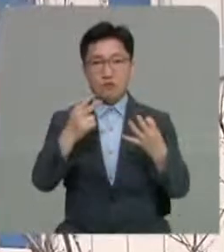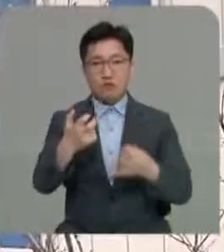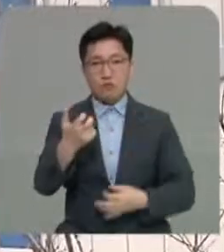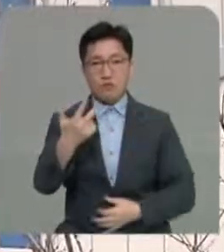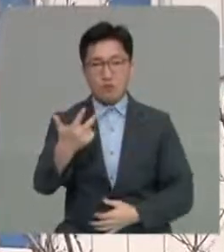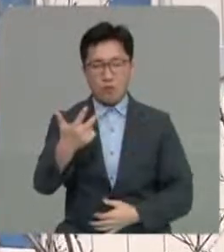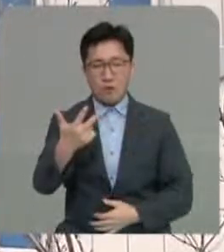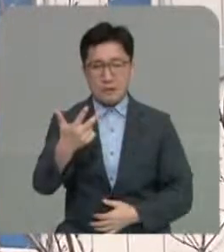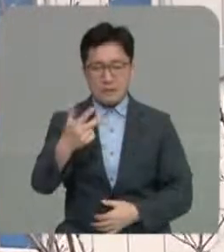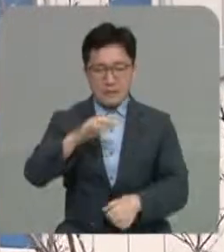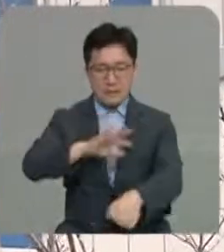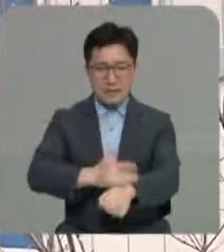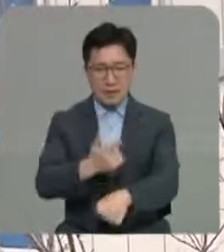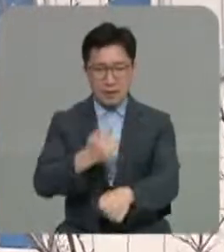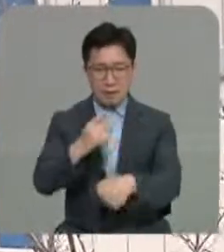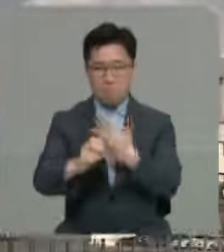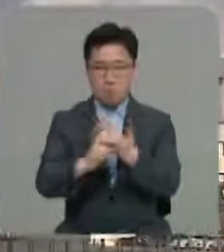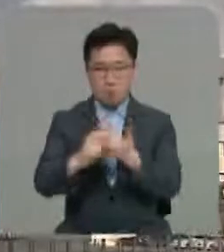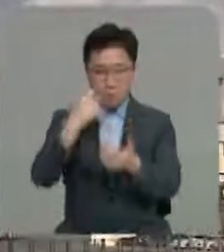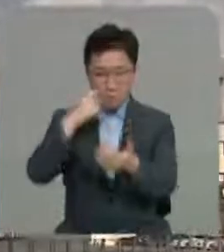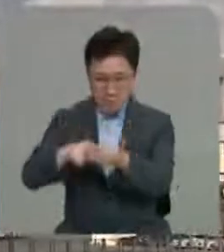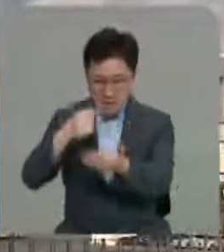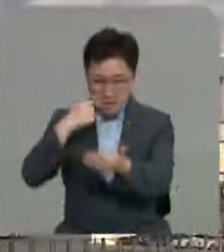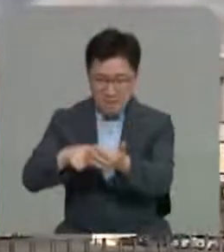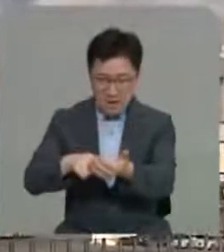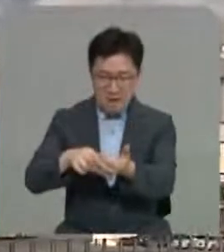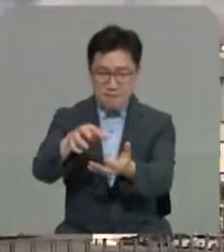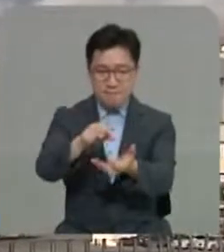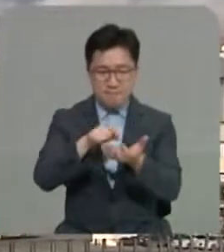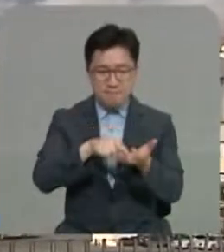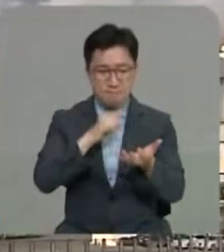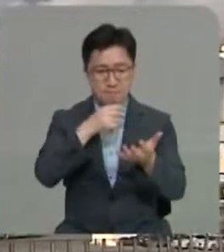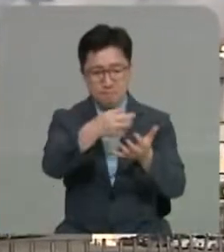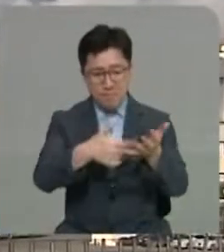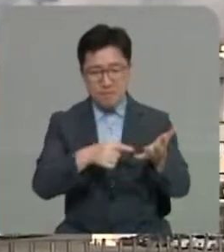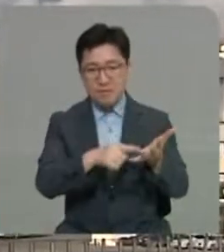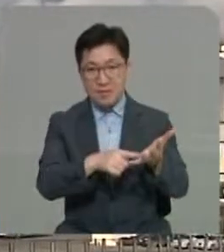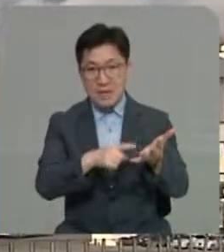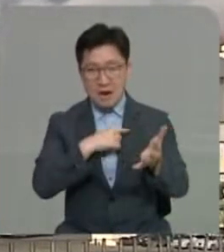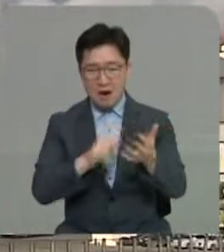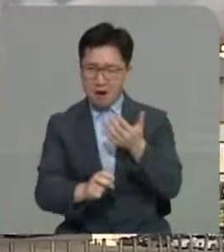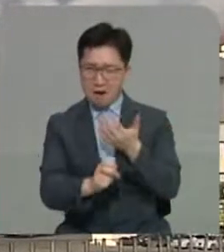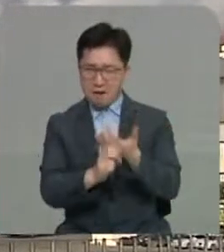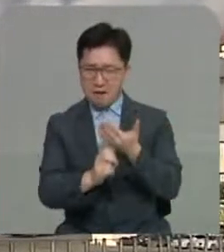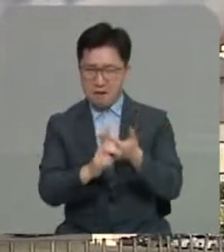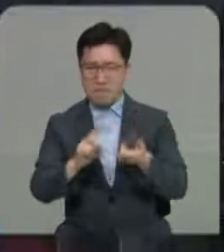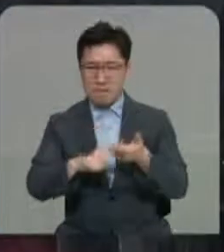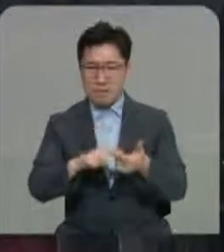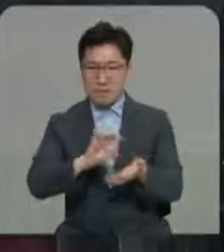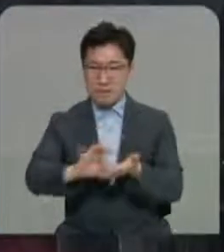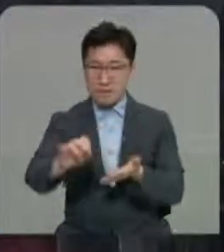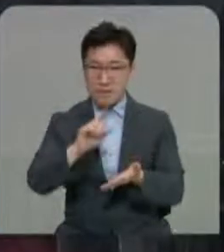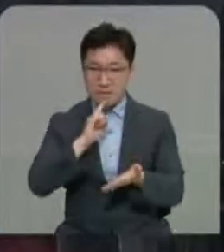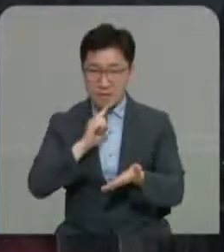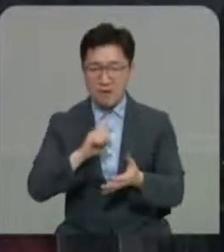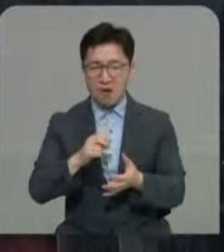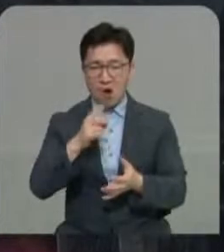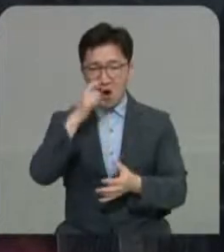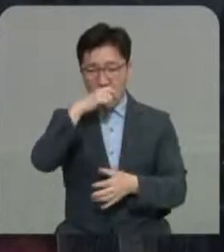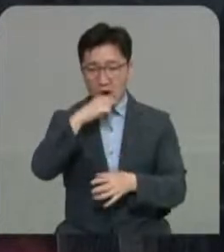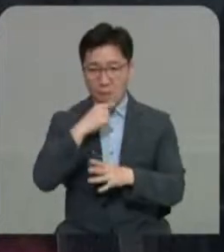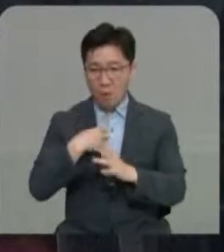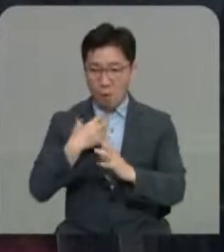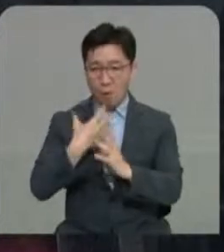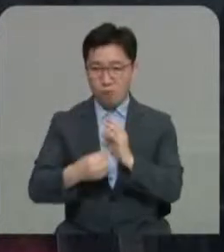위반 행위를 적발해 씁니다 단속된 업체들은 허가 받지않은 배출 시설을 쓰거나 우연 물질을 신고